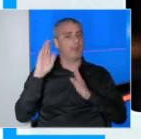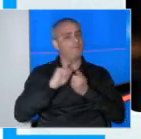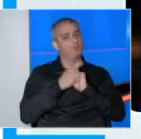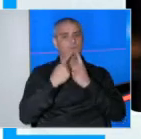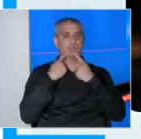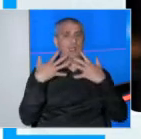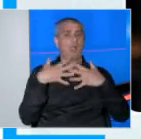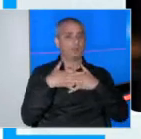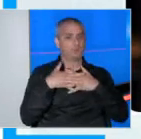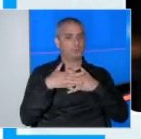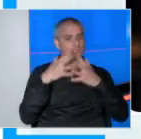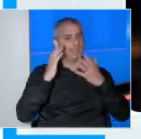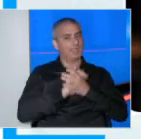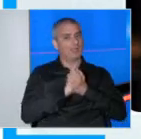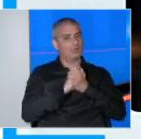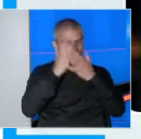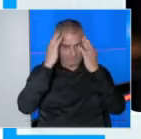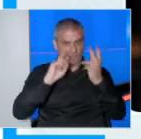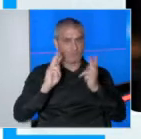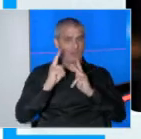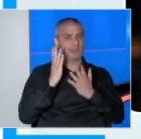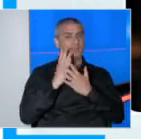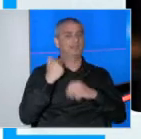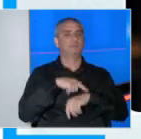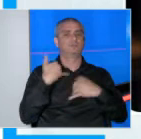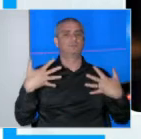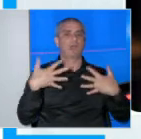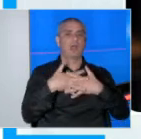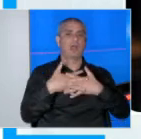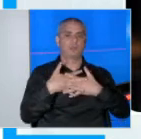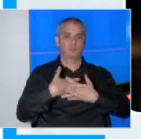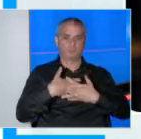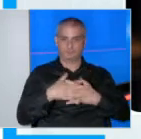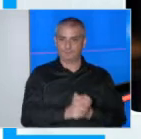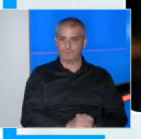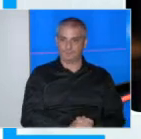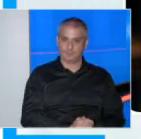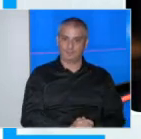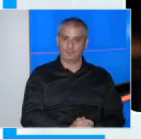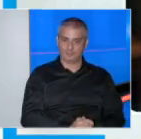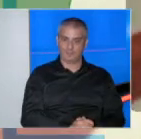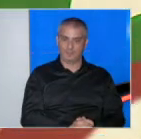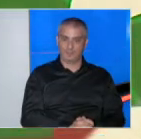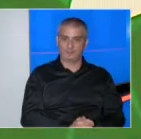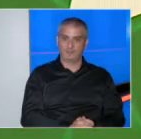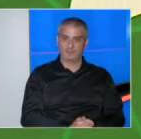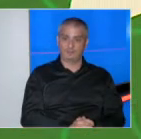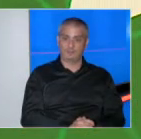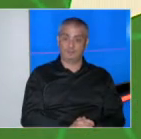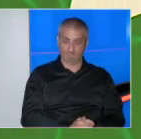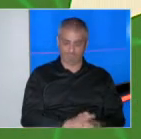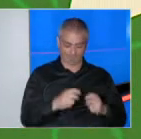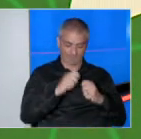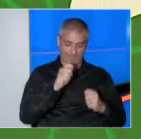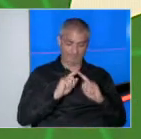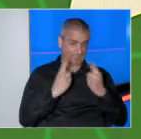בשיח של אחדות, ראות וכבוד. הגיע הזמן אחדות, כך כותב חבר הכנסת יוראי להב הרצנו. חבר